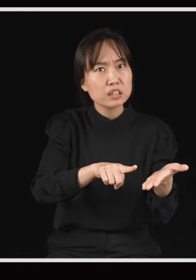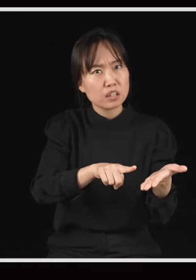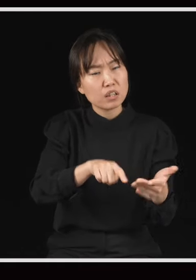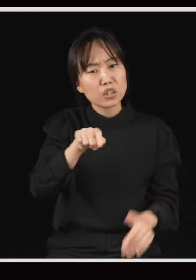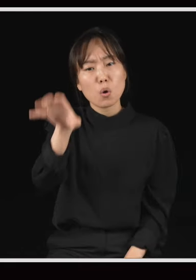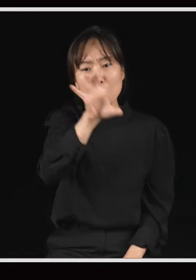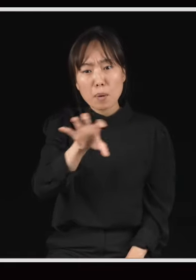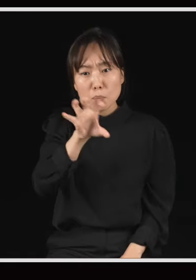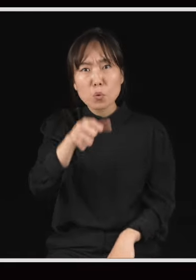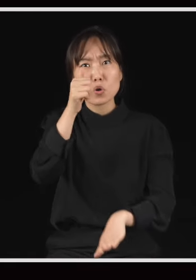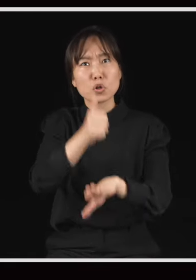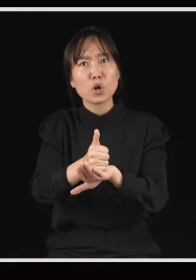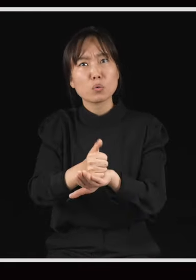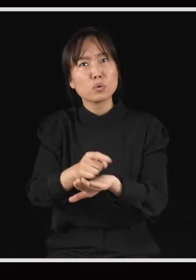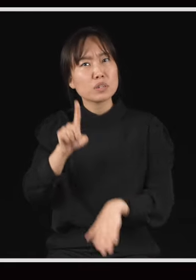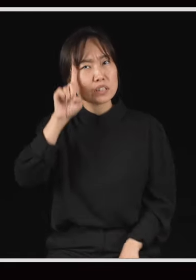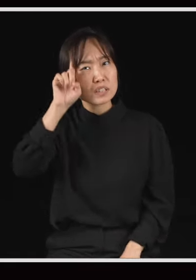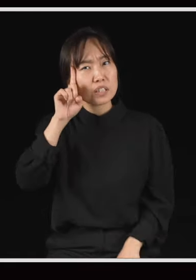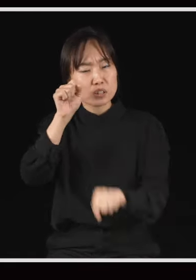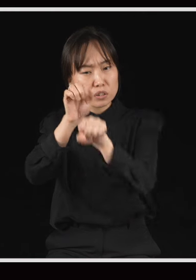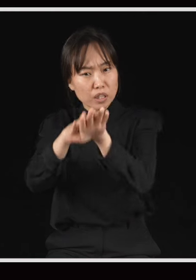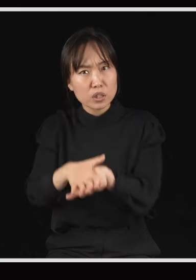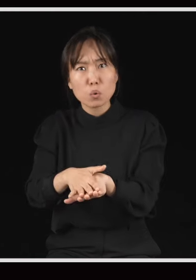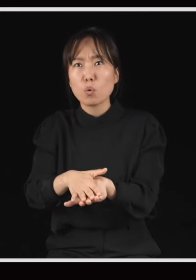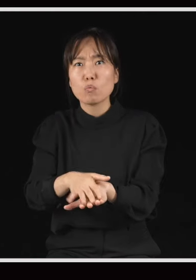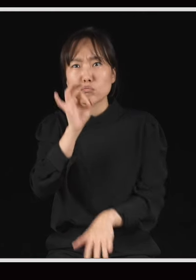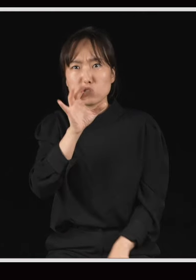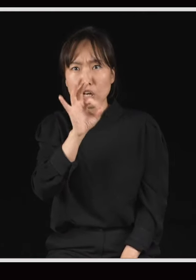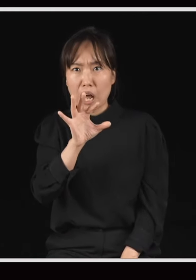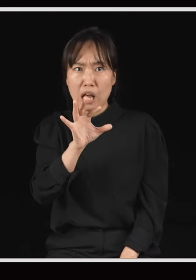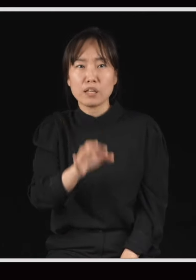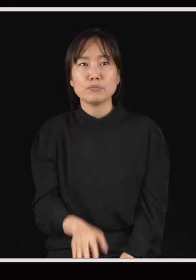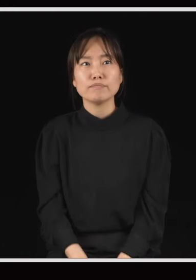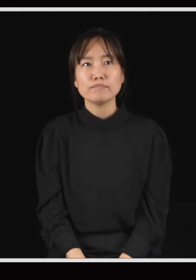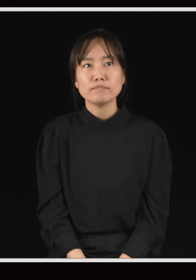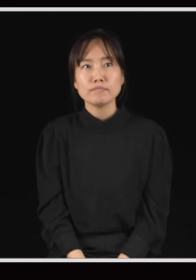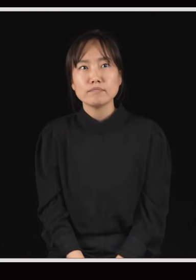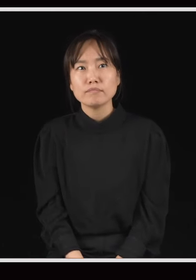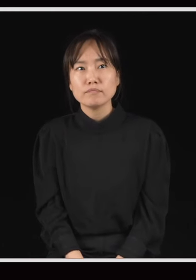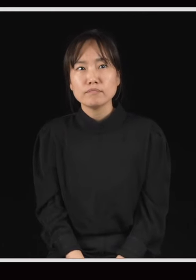그럼에도 불구하고 나에게 행복을 가져주지 못한다는 걸 이해를 했으니까요. 그렇게 해서